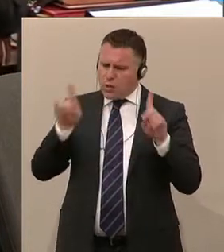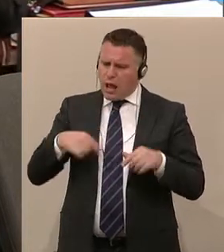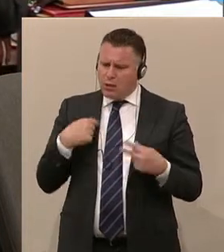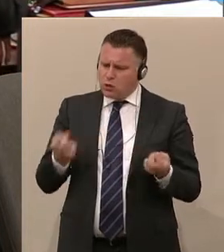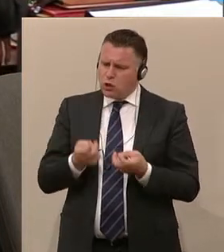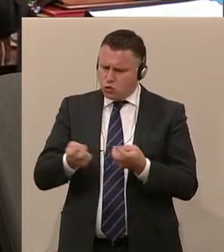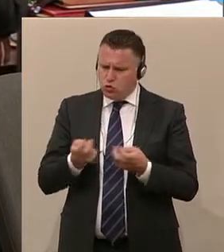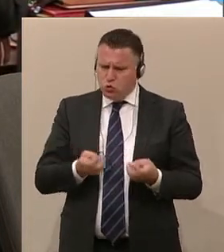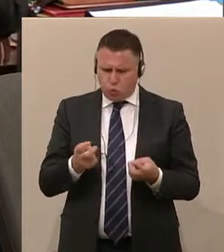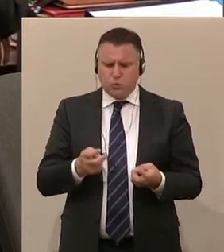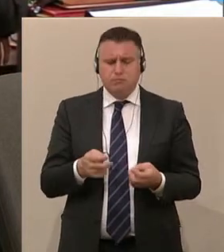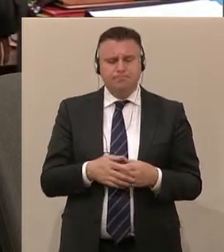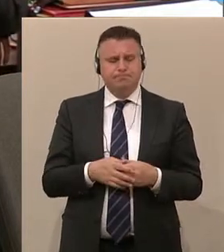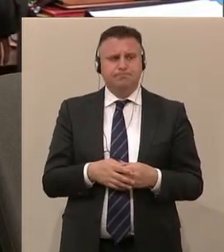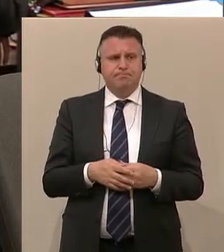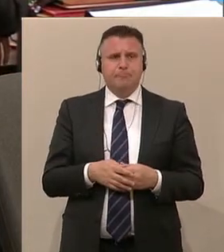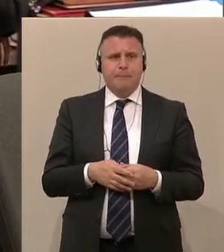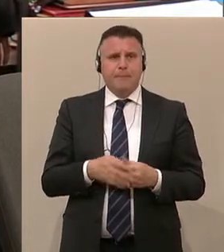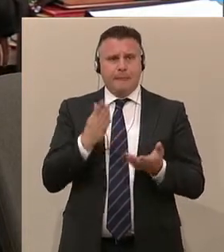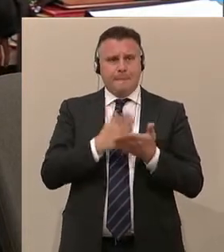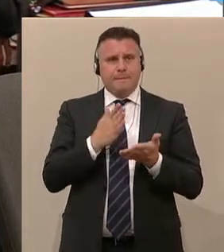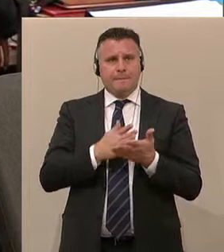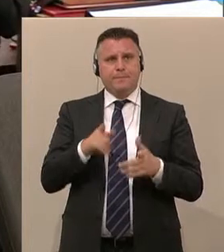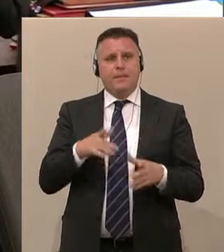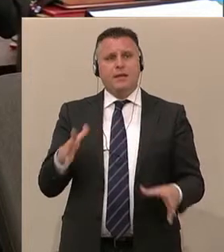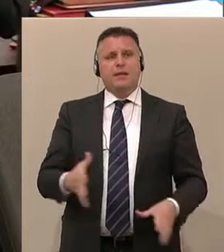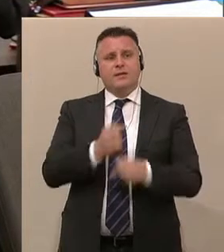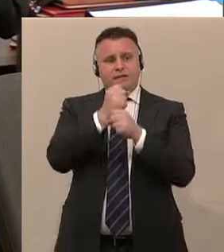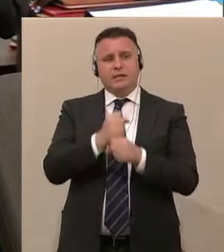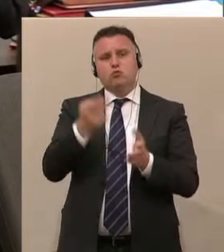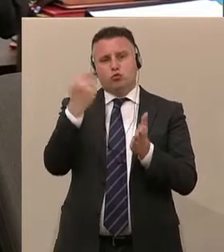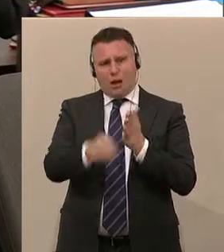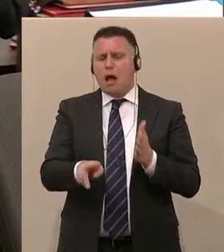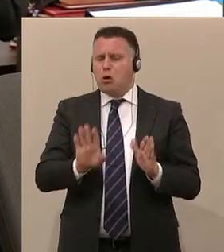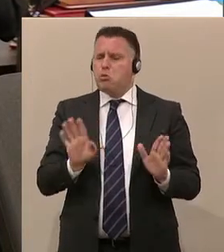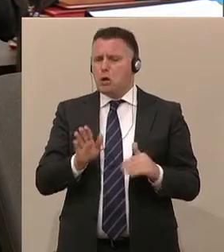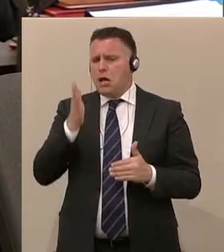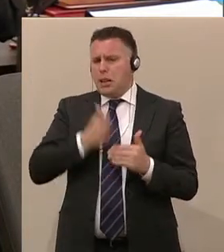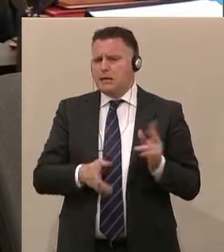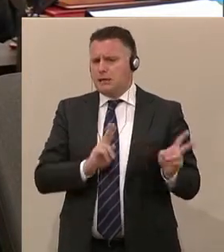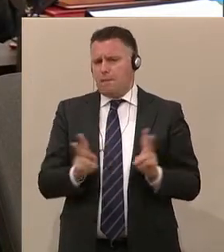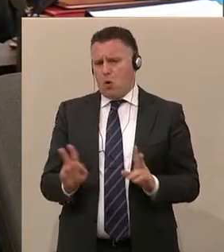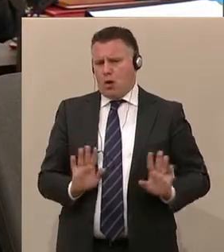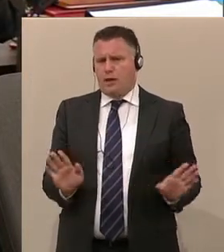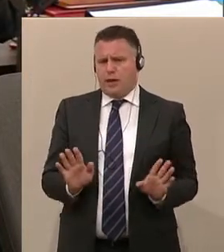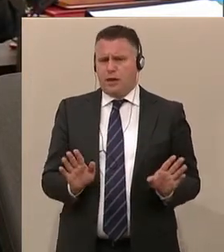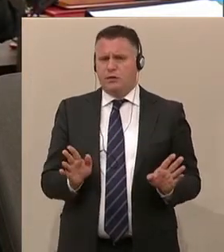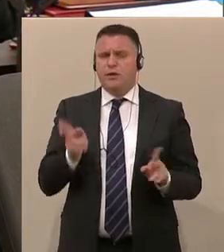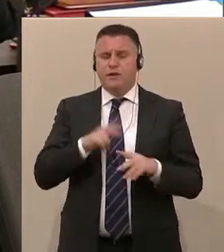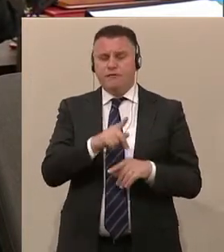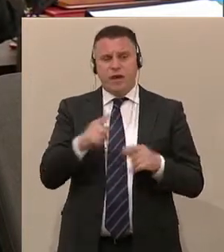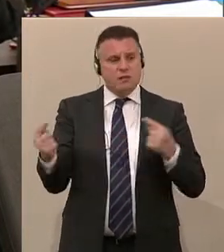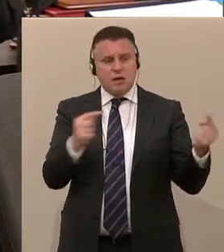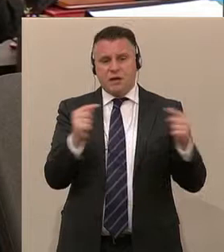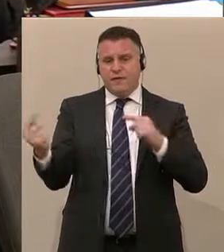machen. Und ich kann Ihnen sagen, die Verfassungsklage ist die Ultima Ratio, die wir, wenn es nicht anders geht, wenn die